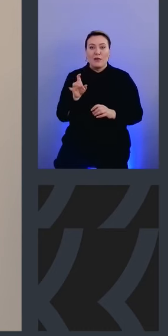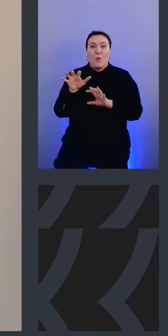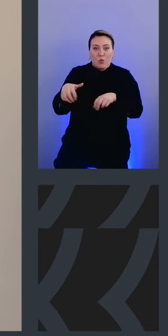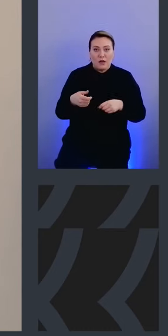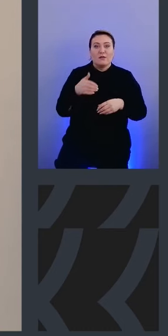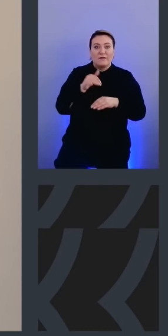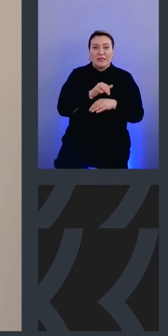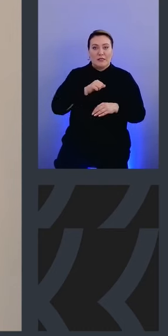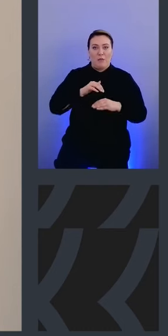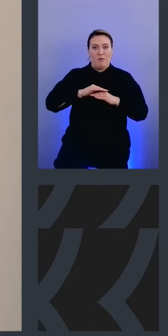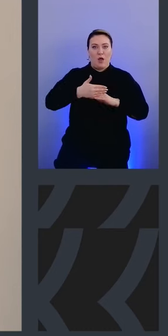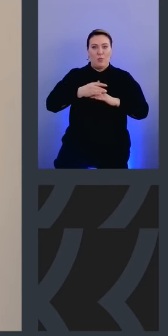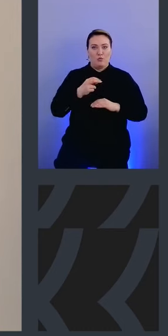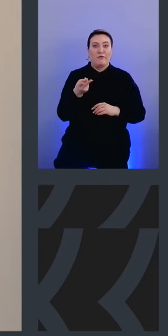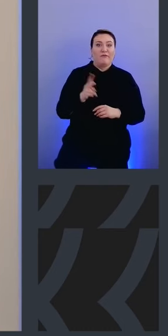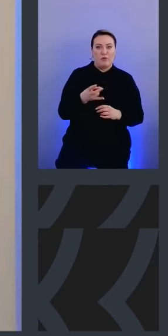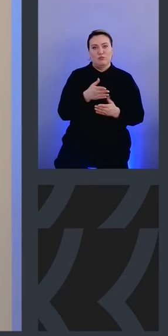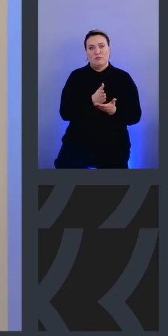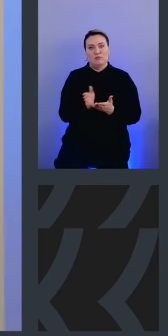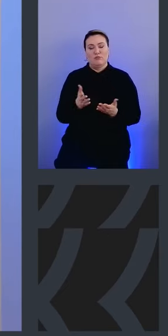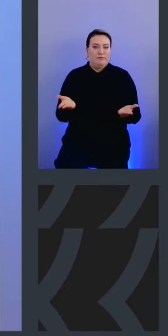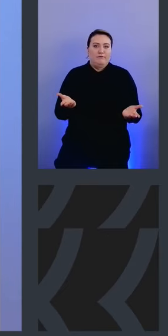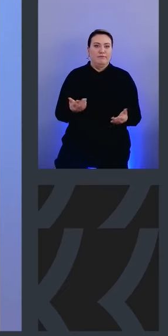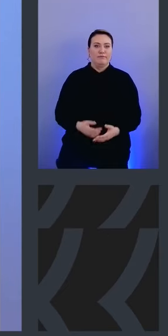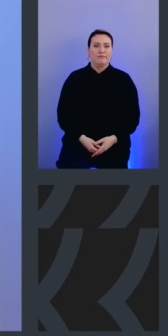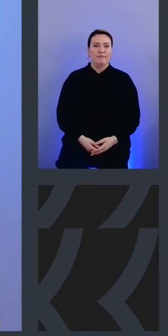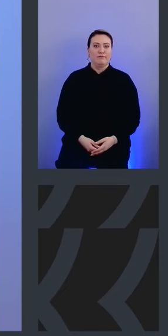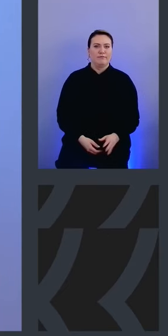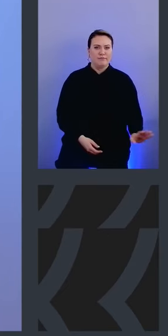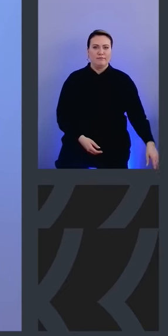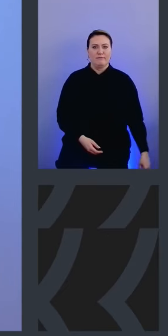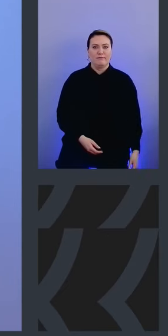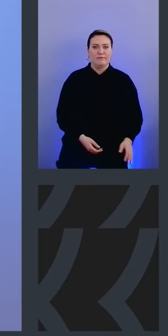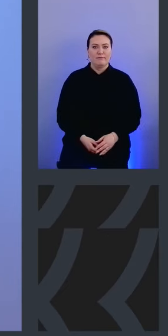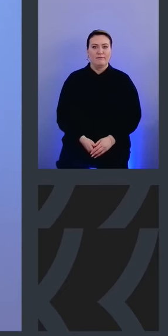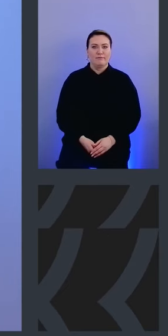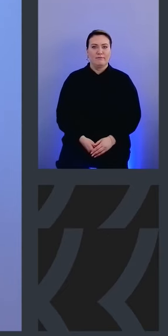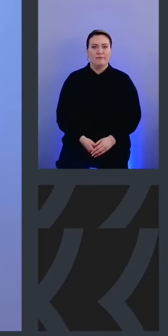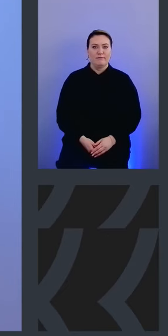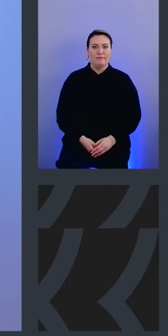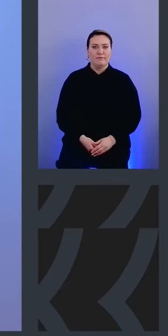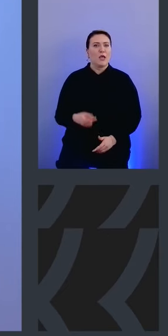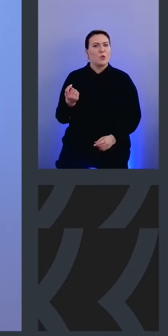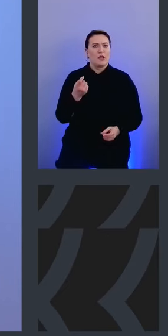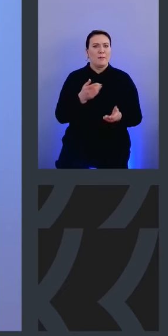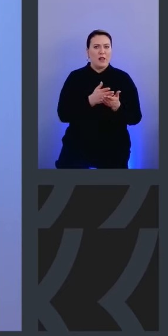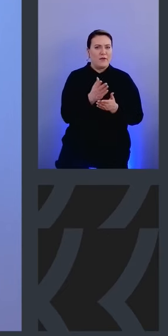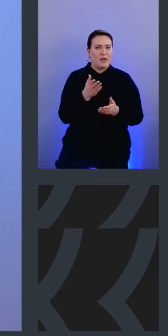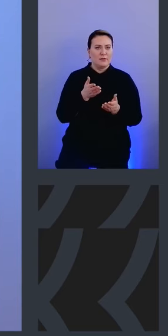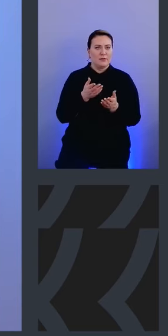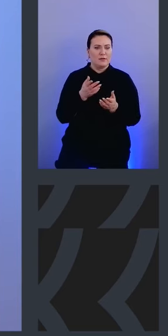компьютер. Все, спасибо. Пожалуйста. Ну, это маловероятный сценарий.